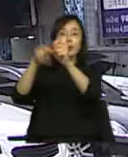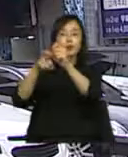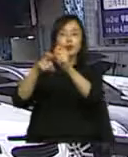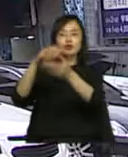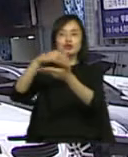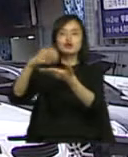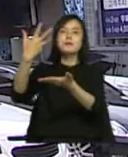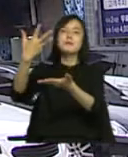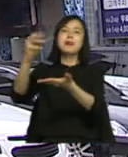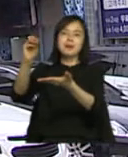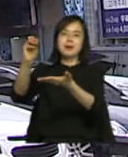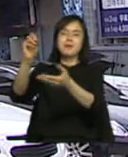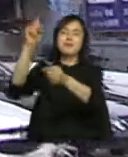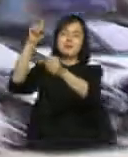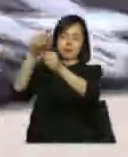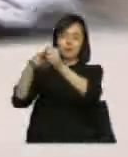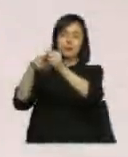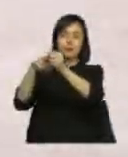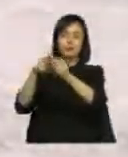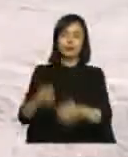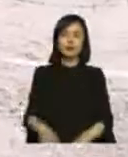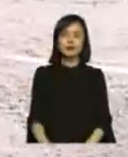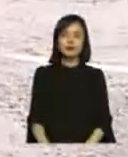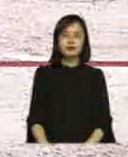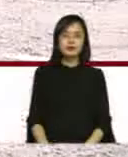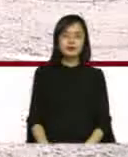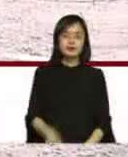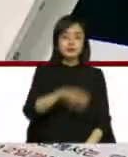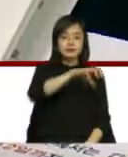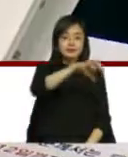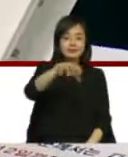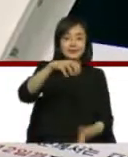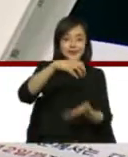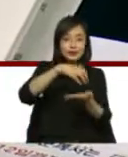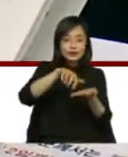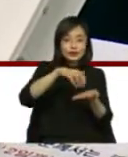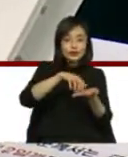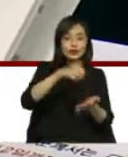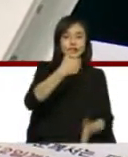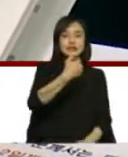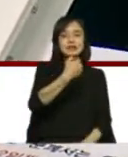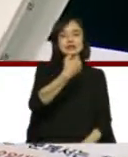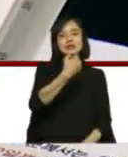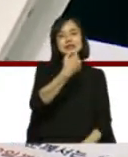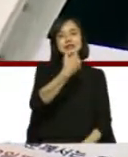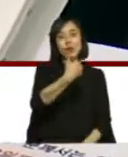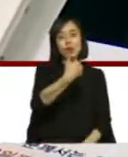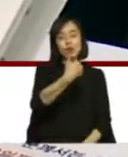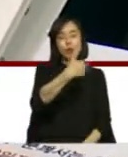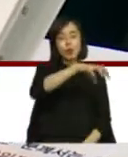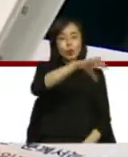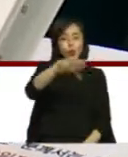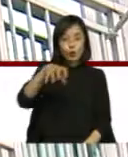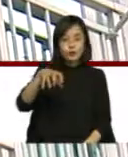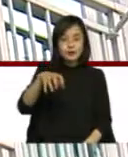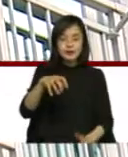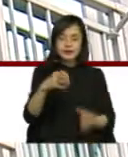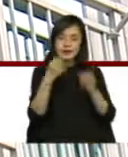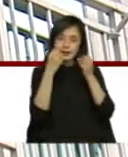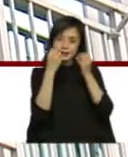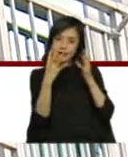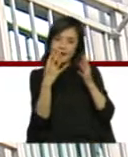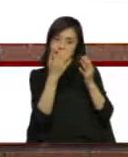상태입니다. 현재 추진 중인 사업지는 모두 55곳, 2만 2,560가구 규모로 이르면 올해 연말